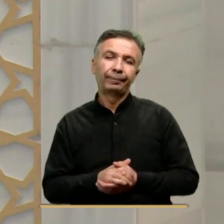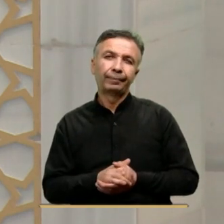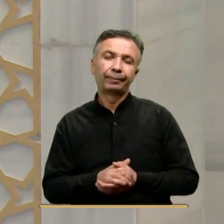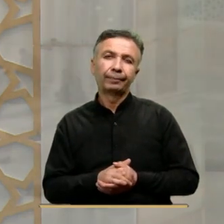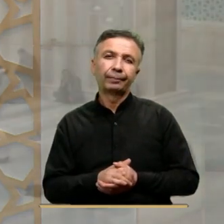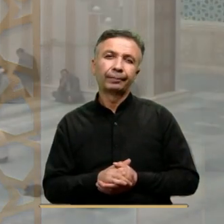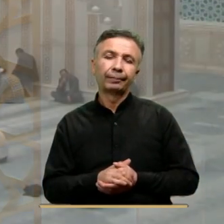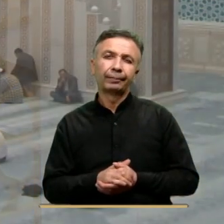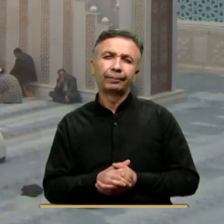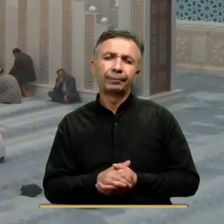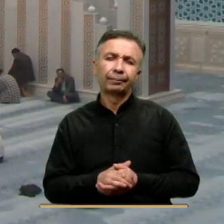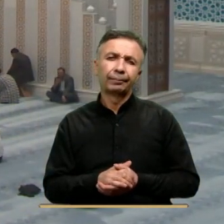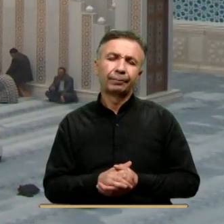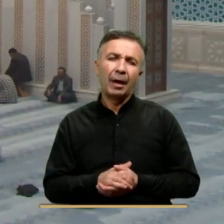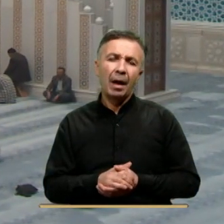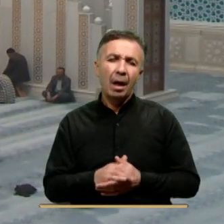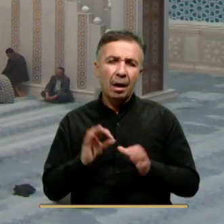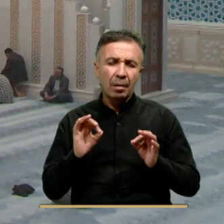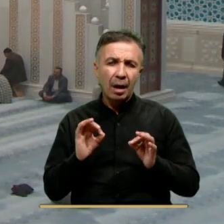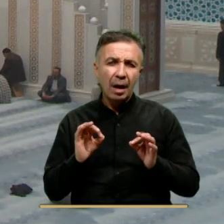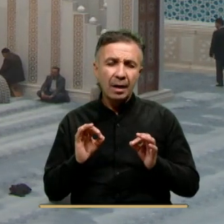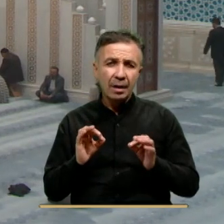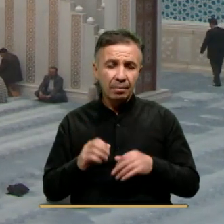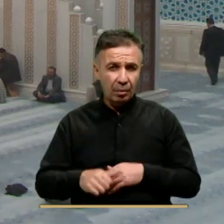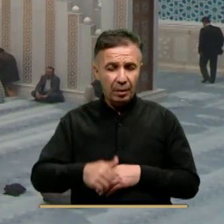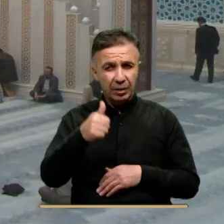edin her hükümdarın bir kuruluğu